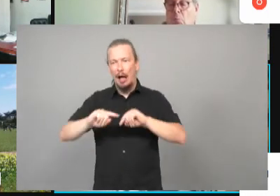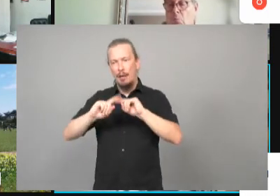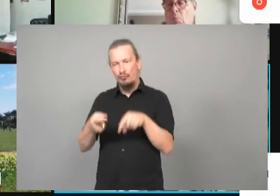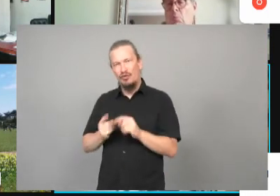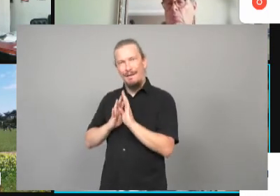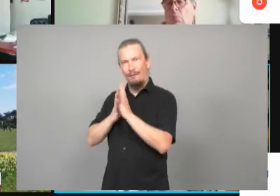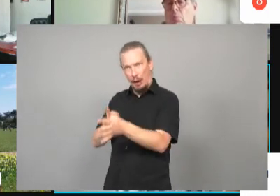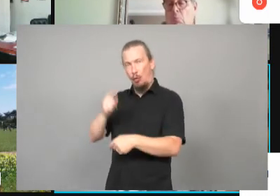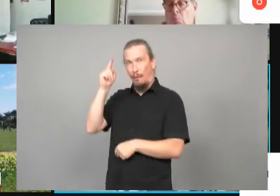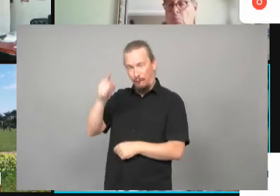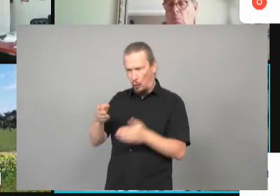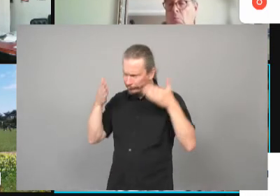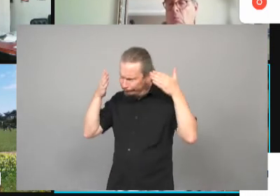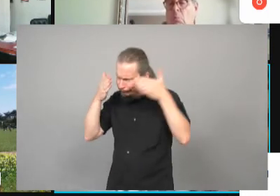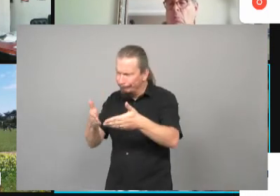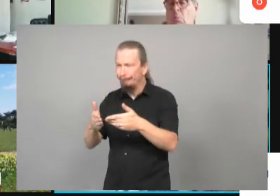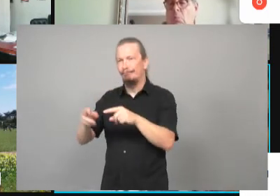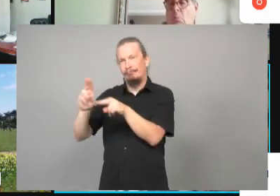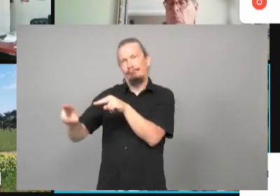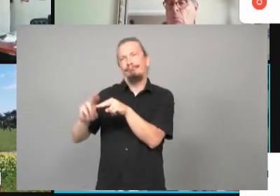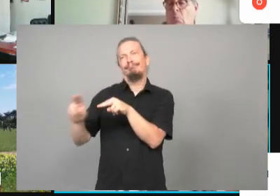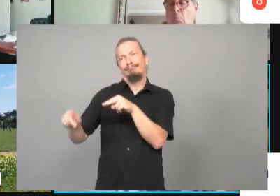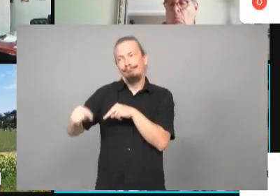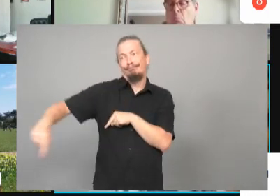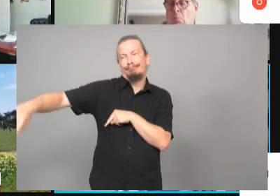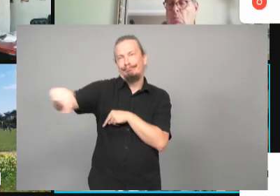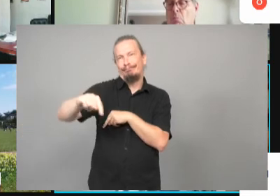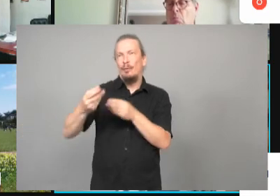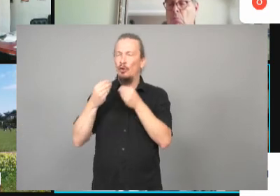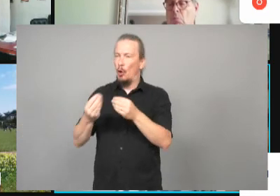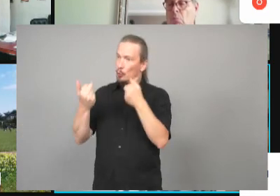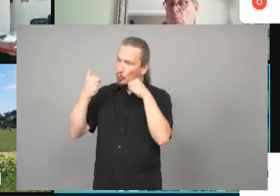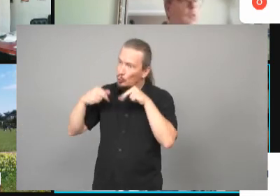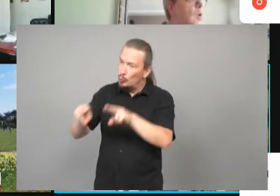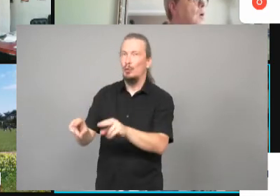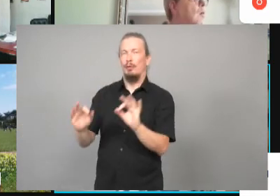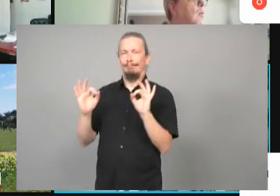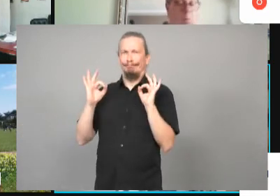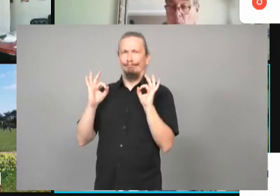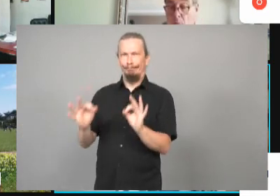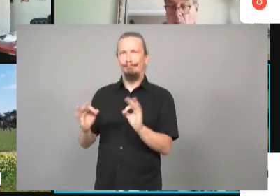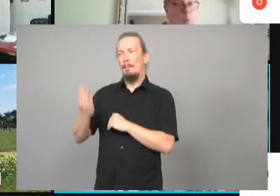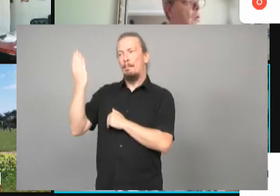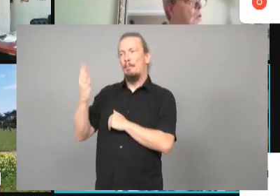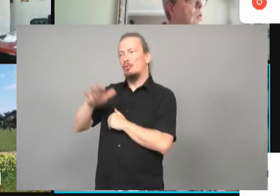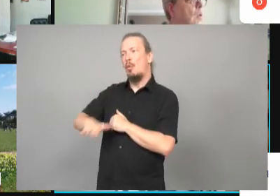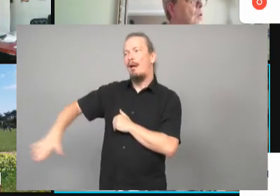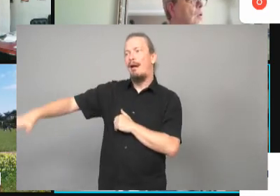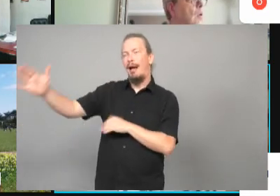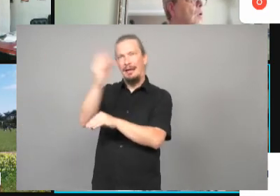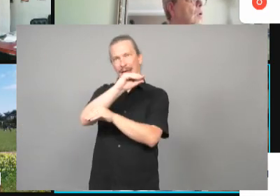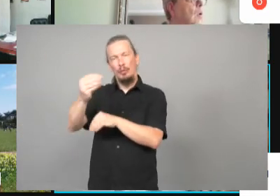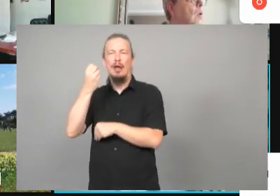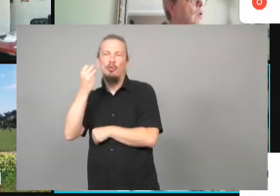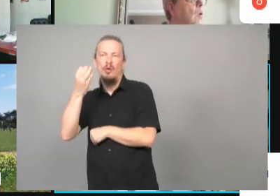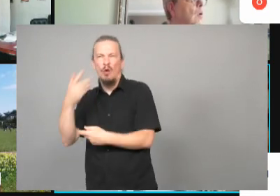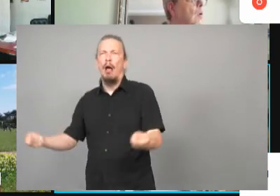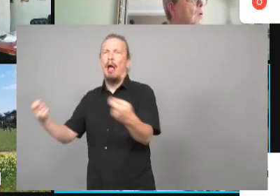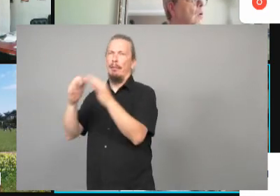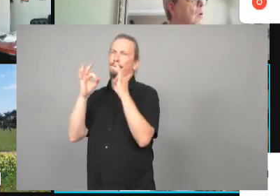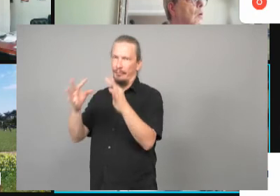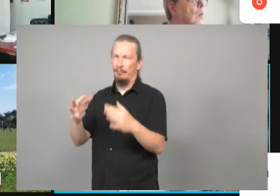tronçons pourront, je cite, déroger à la règle du revêtement stabilisé. Nous redisons notre opposition